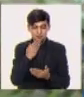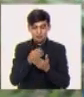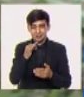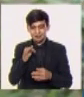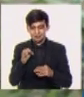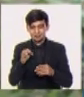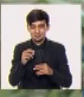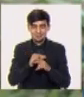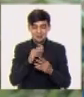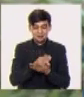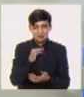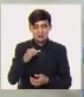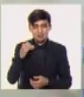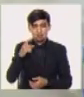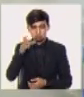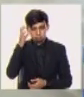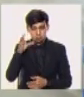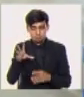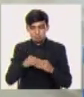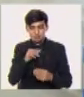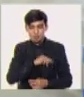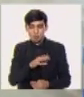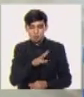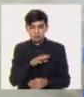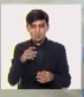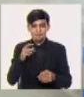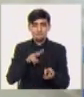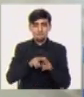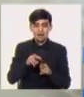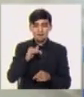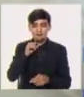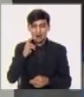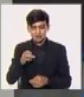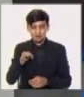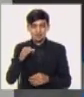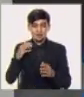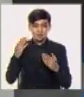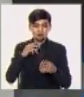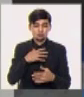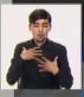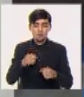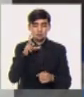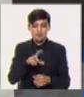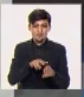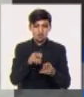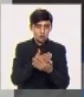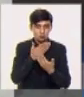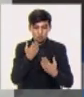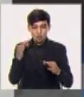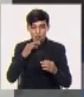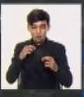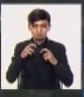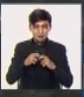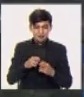доктор медицинских наук с коллегами занималась изучением влияния вредных факторов окружающей среды на здоровье человека. Уже год как Национальный